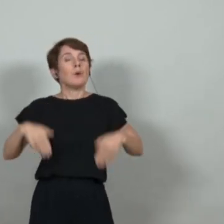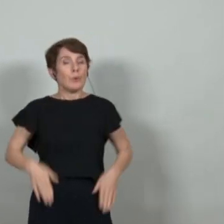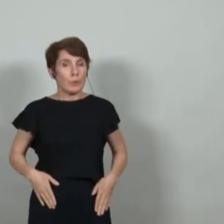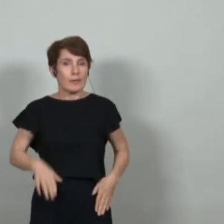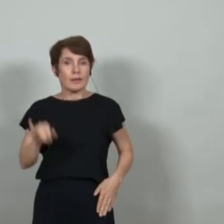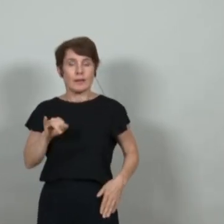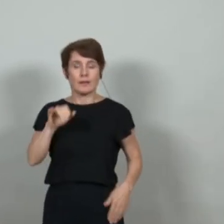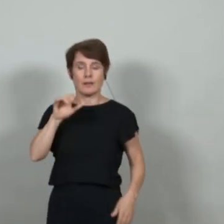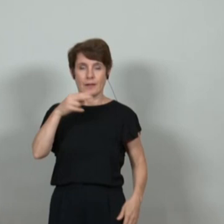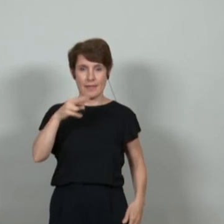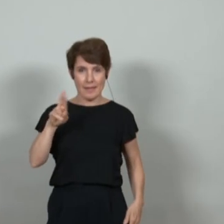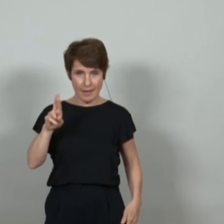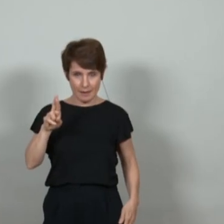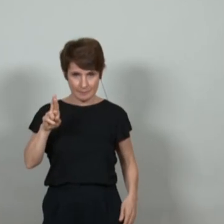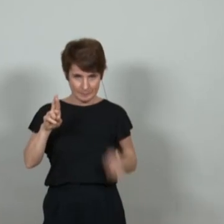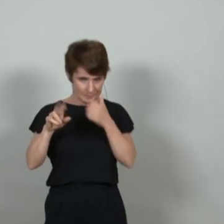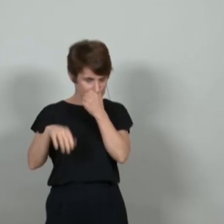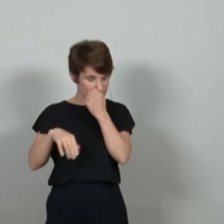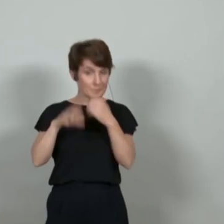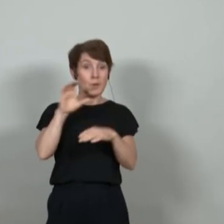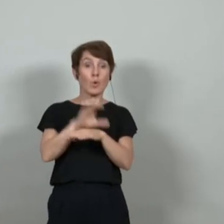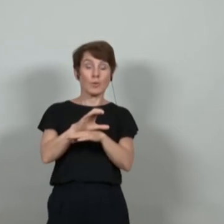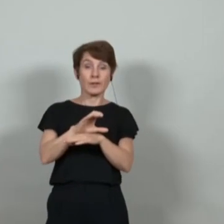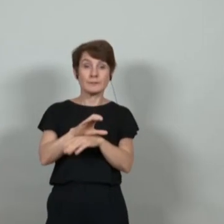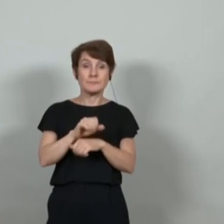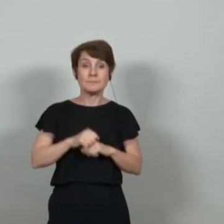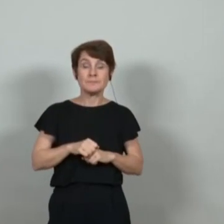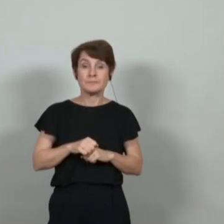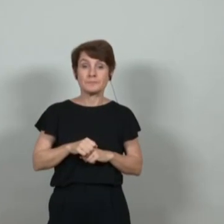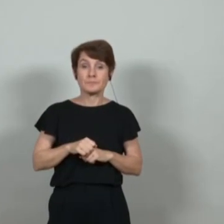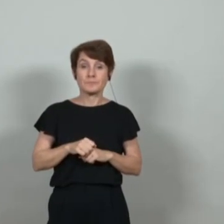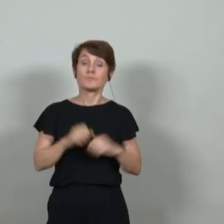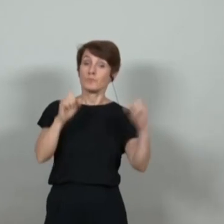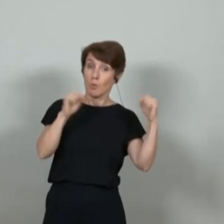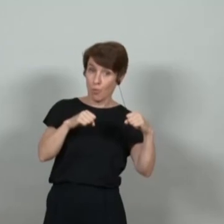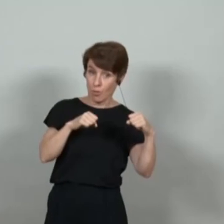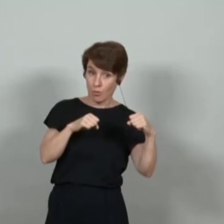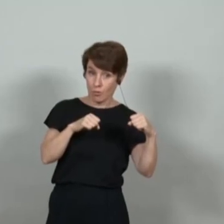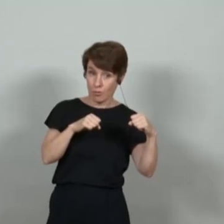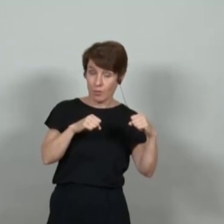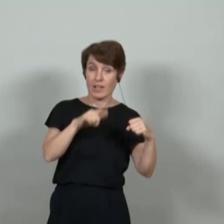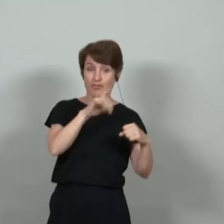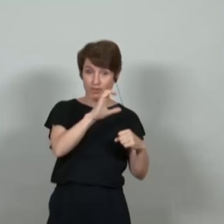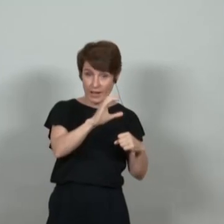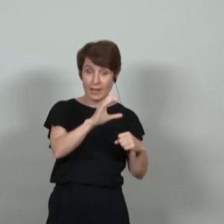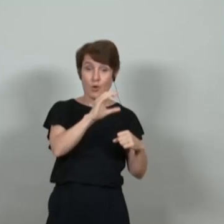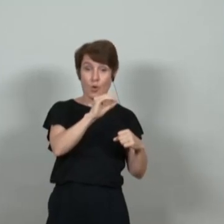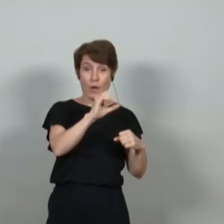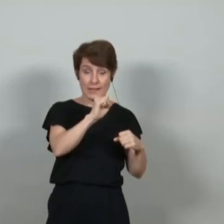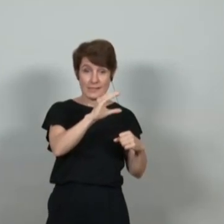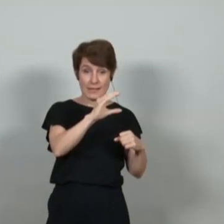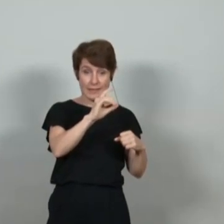donc NR qui vote contre qui votre pour GECK ou ACDC